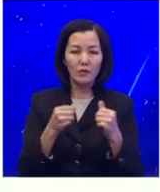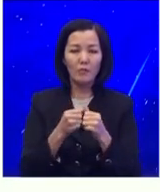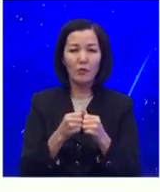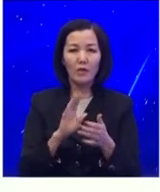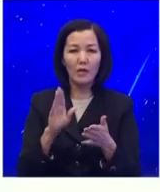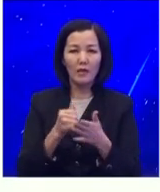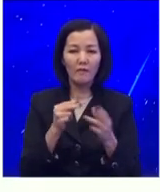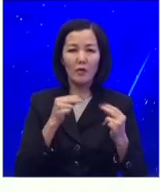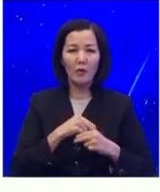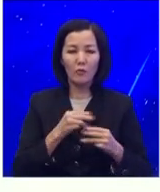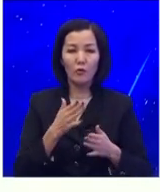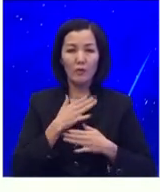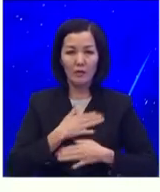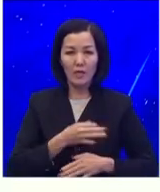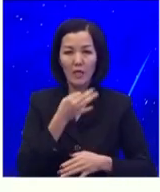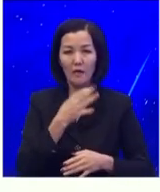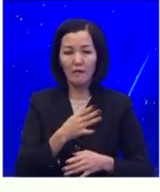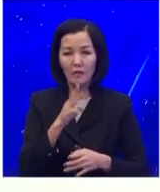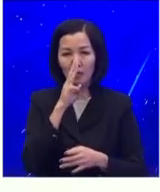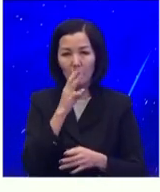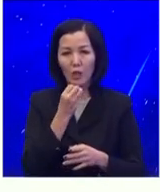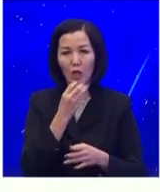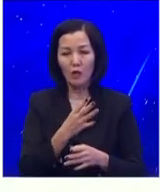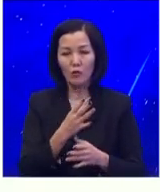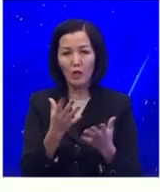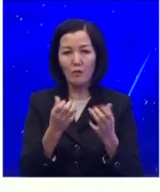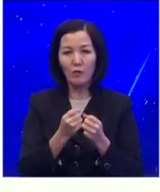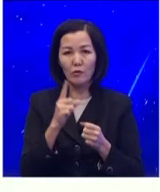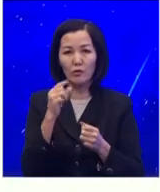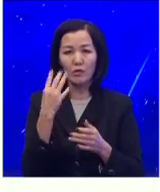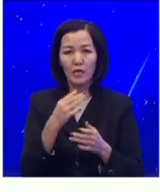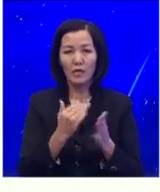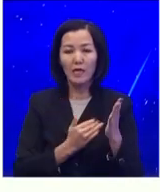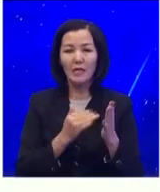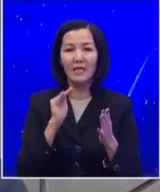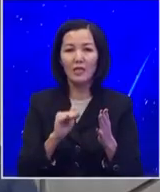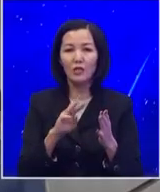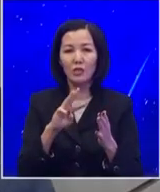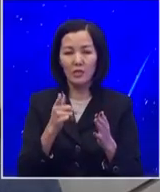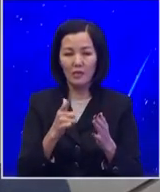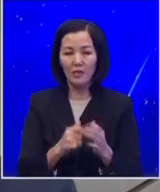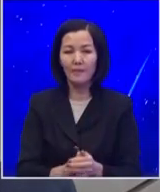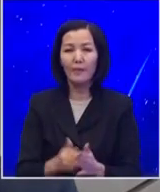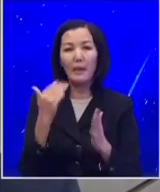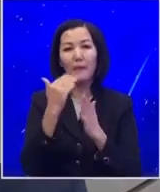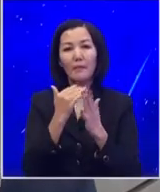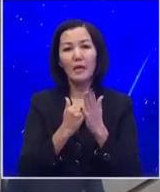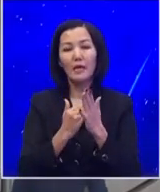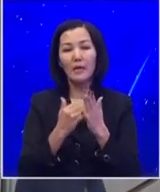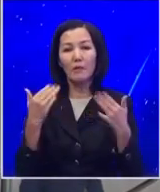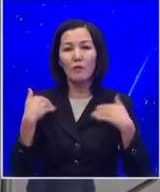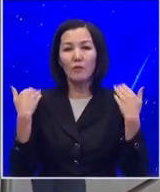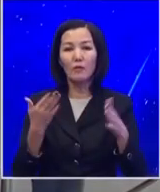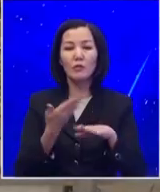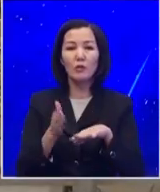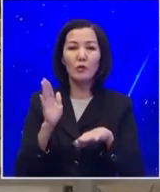главное, что эта работа мне по душе, да и зарплата хорошая. Я получаю больше 140 тысяч тенге. Программа не случайно запущена именно в этот